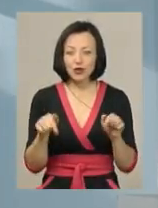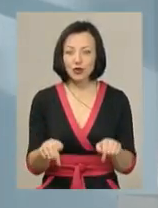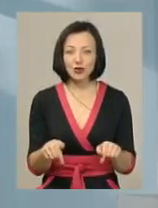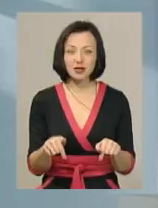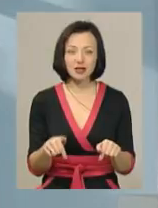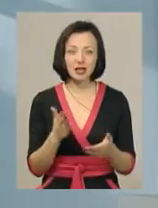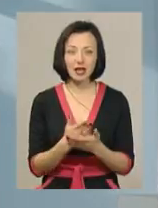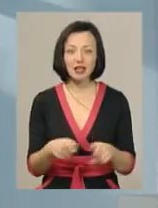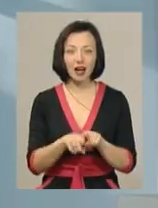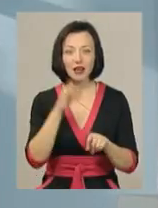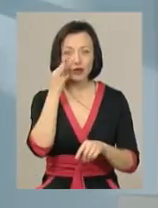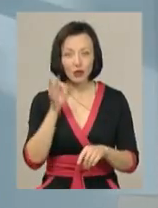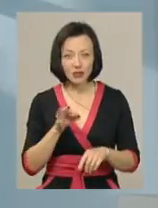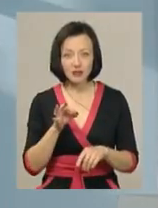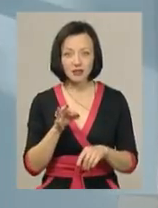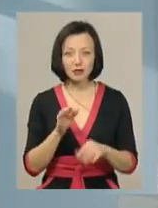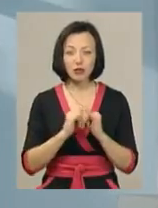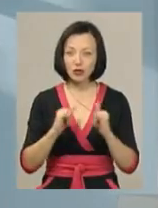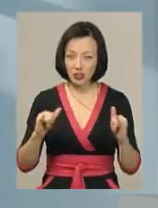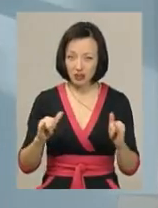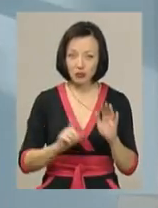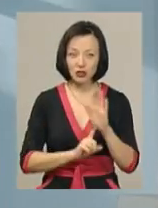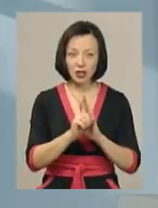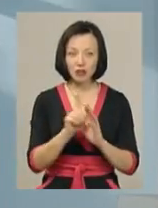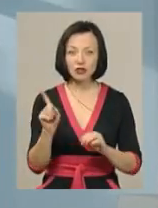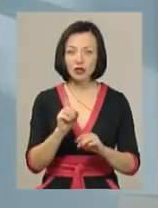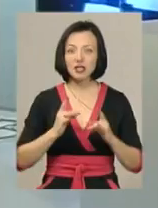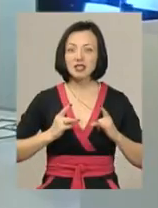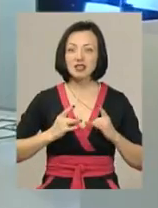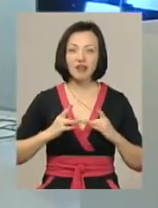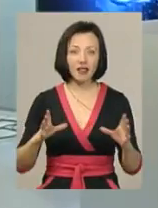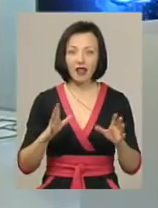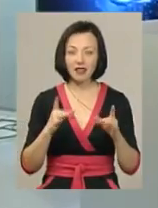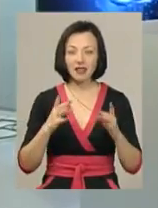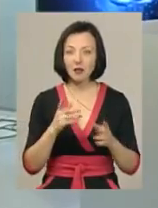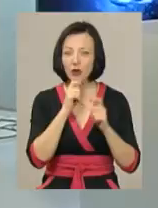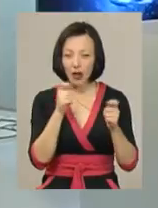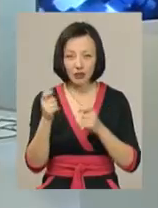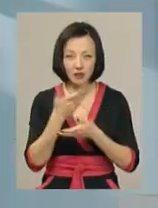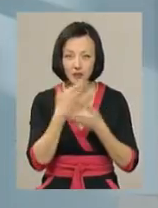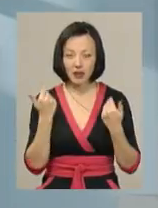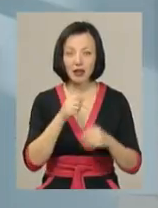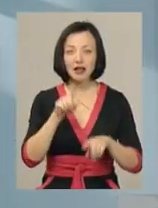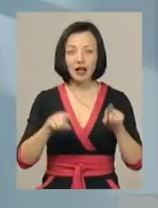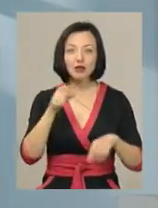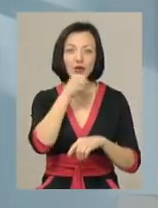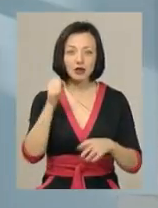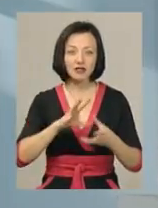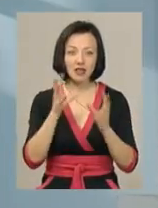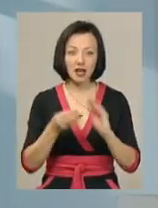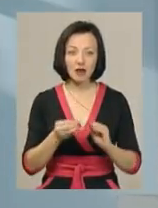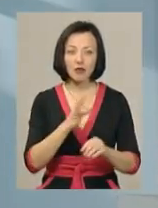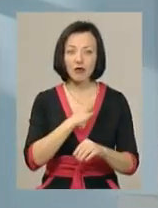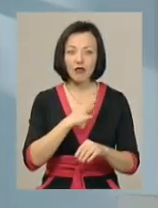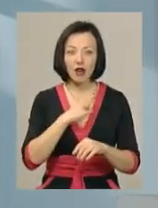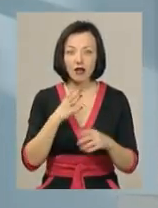ну є є такий досвід Він достатньо поширений починаючи з того що свята не святкують і подарунки не дарують і деякі дорослі взагалі деколи